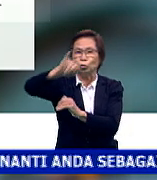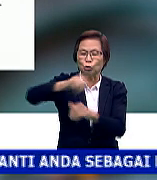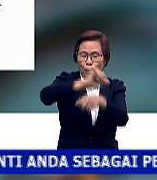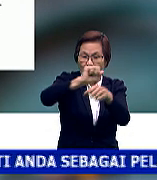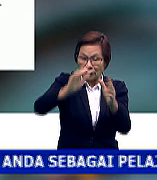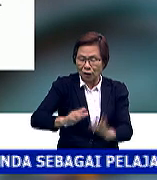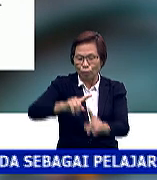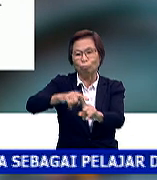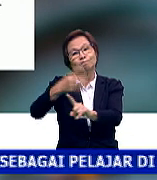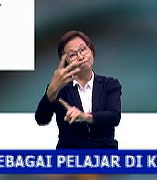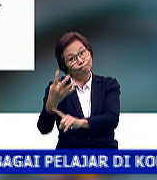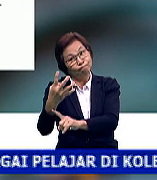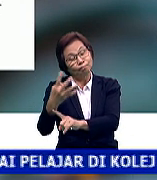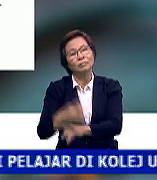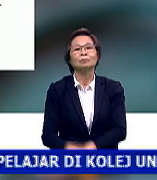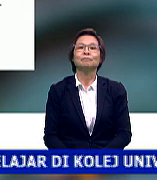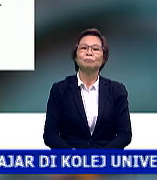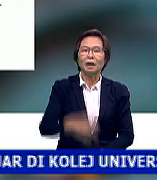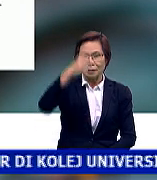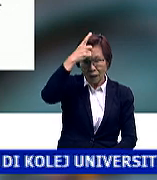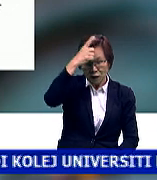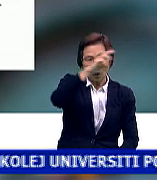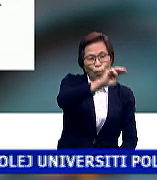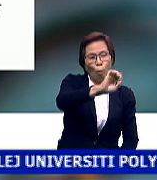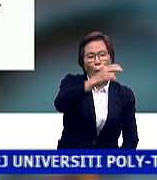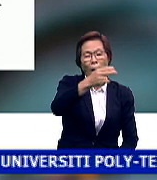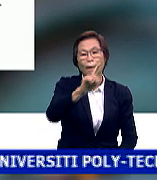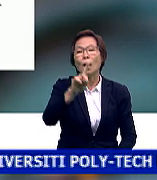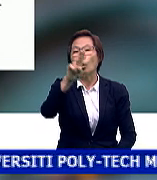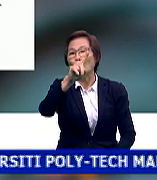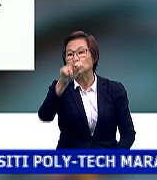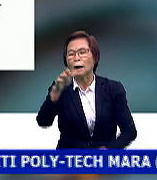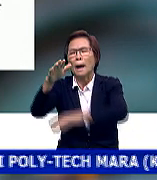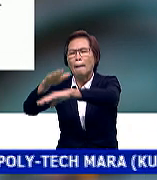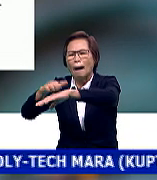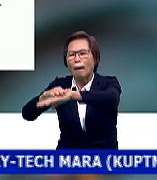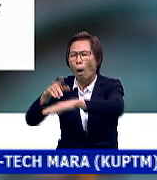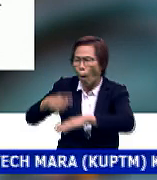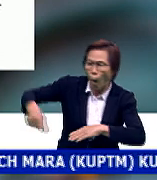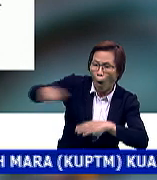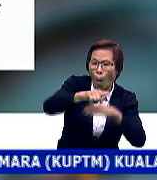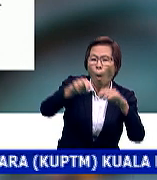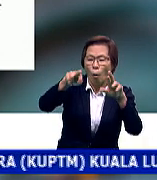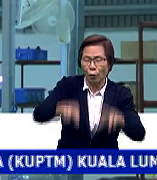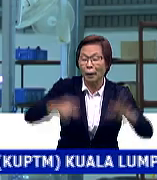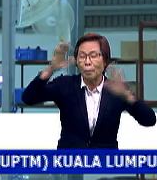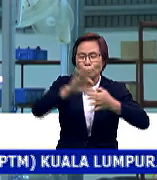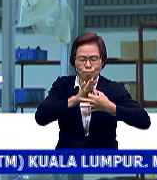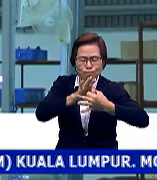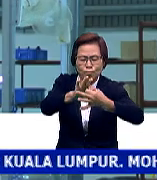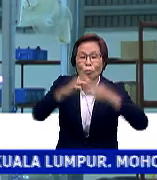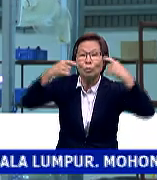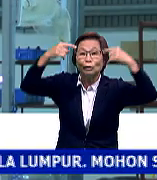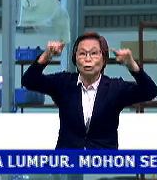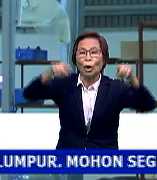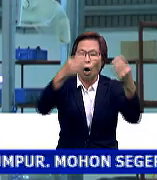April lalu Dalam pada itu Datuk Sri Muhammad usir menyeru agar semua penduduk Malaysia memberikan kerjasama dalam mencairkan